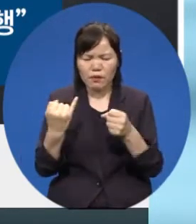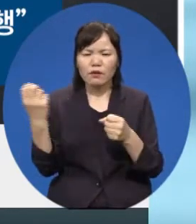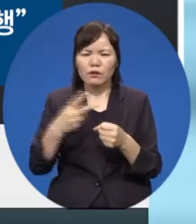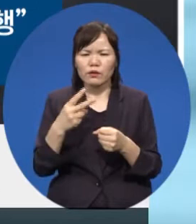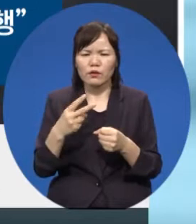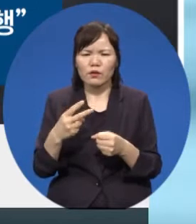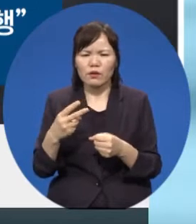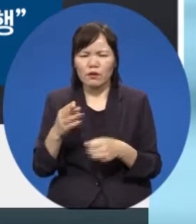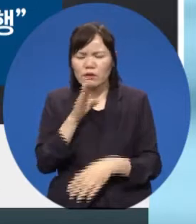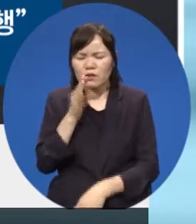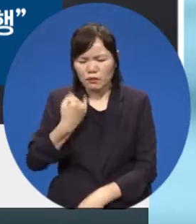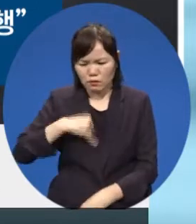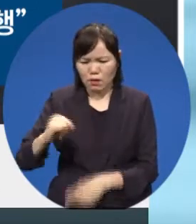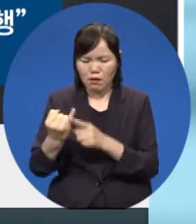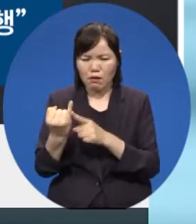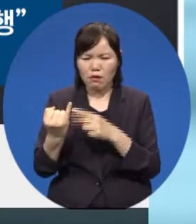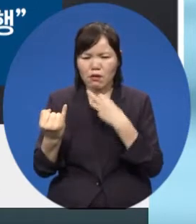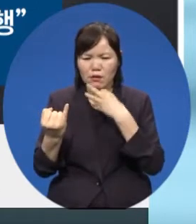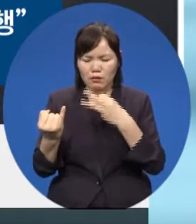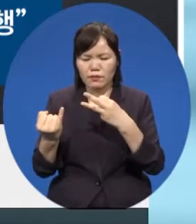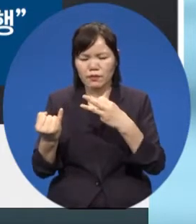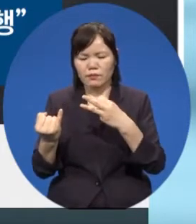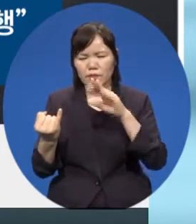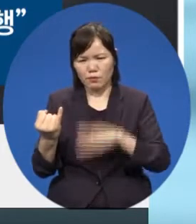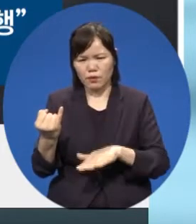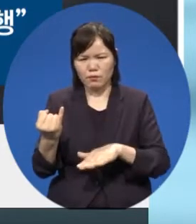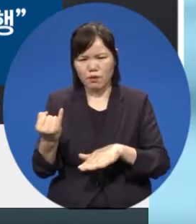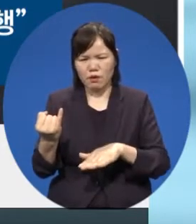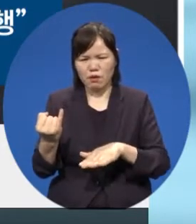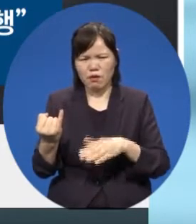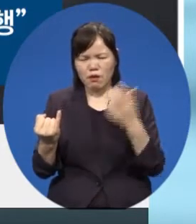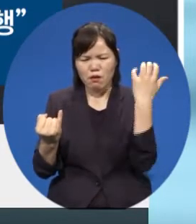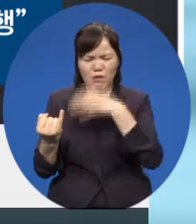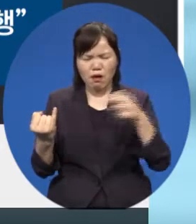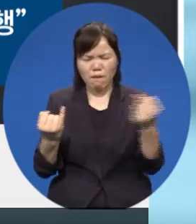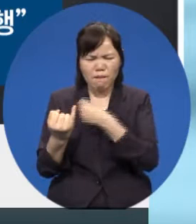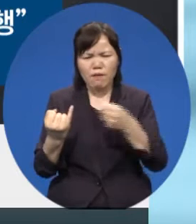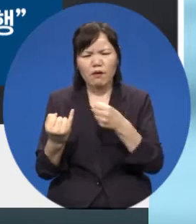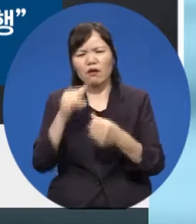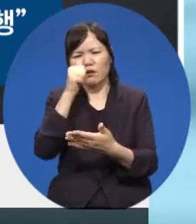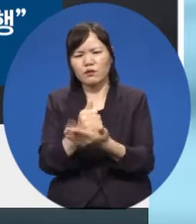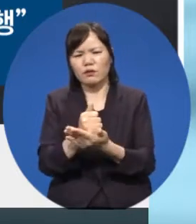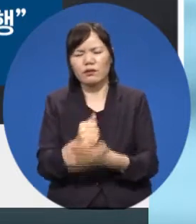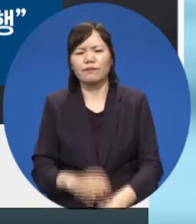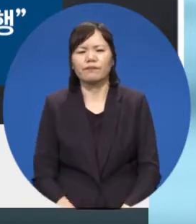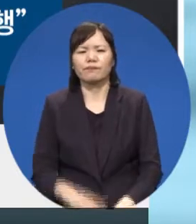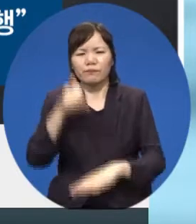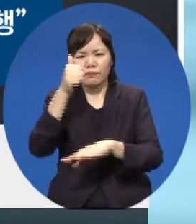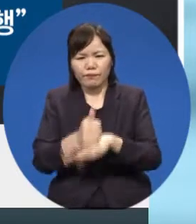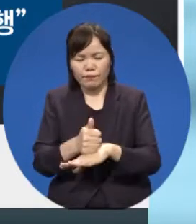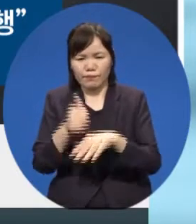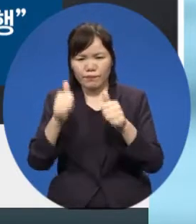자기 친 딸입니다 13세 미만의 친 탈을 성폭행을 수차례 1 이런 보며 인데 결국 법원에서는